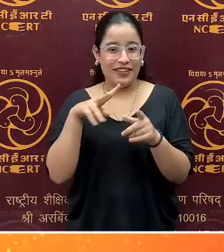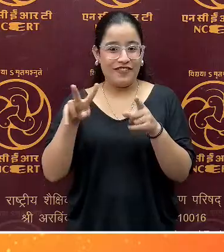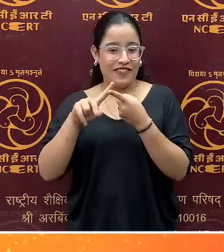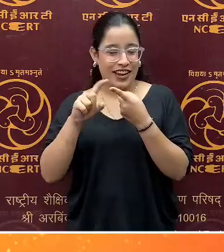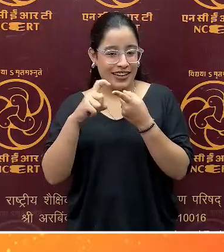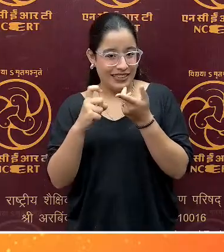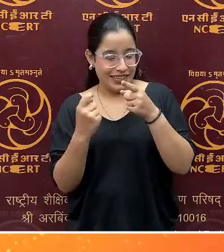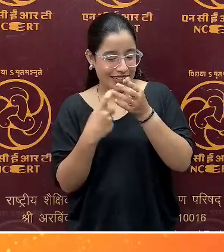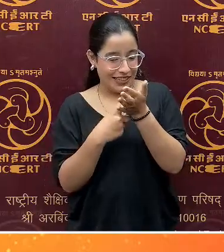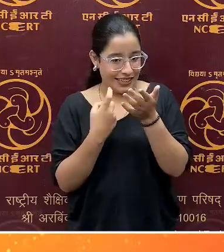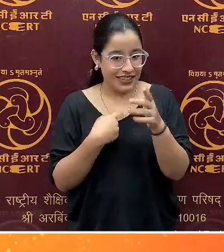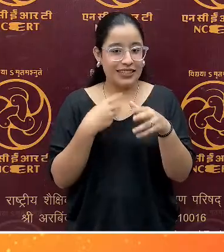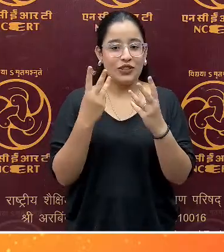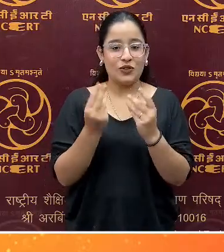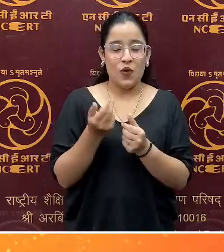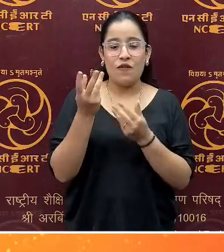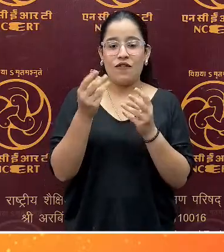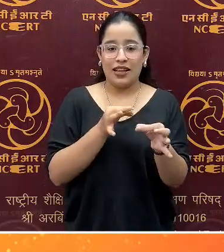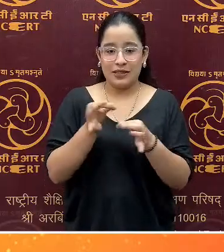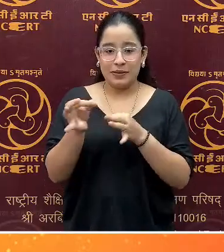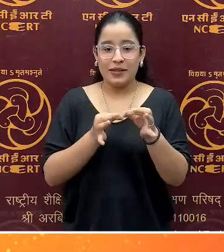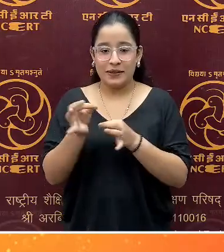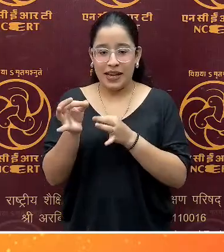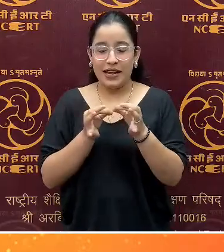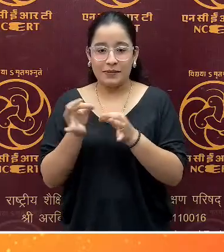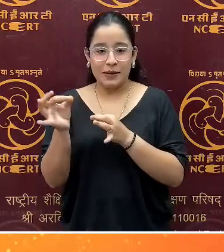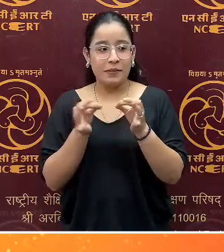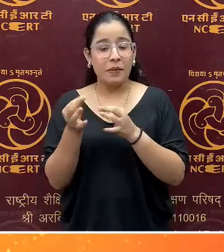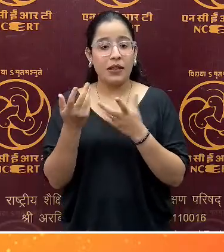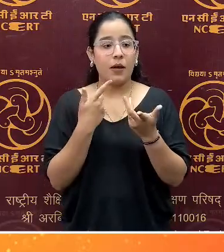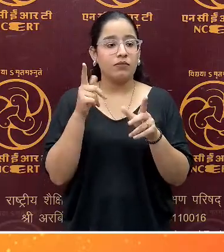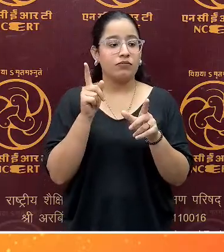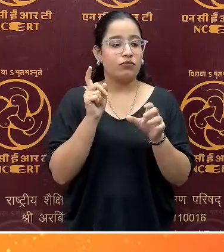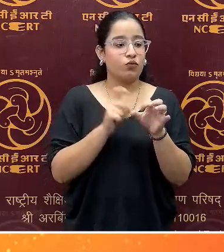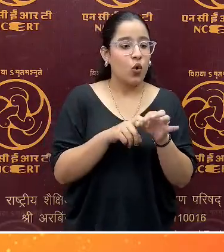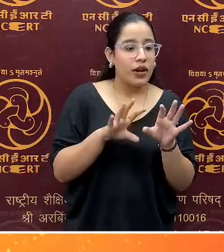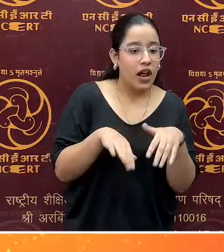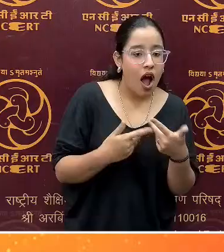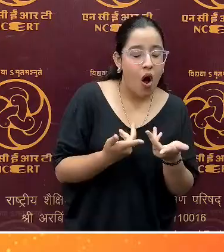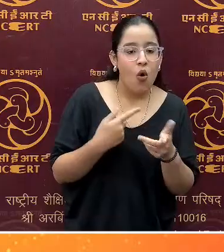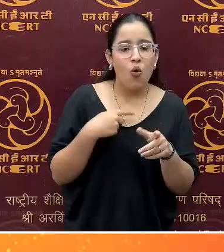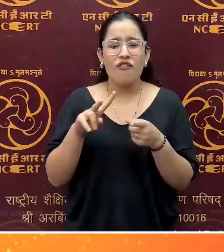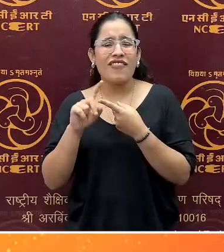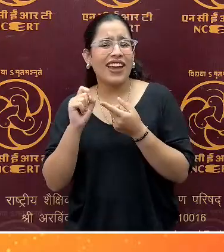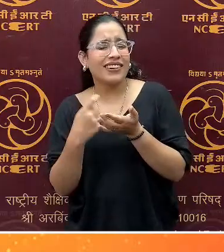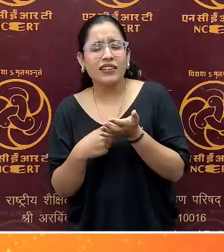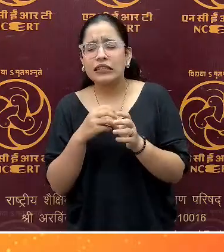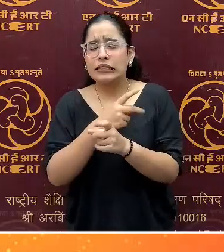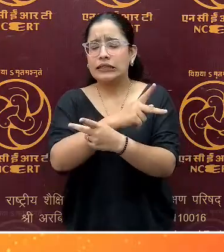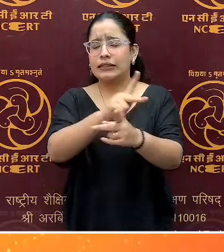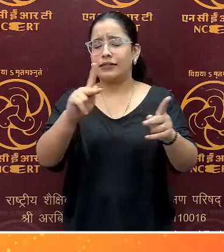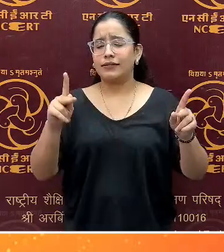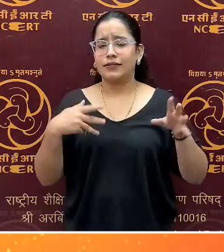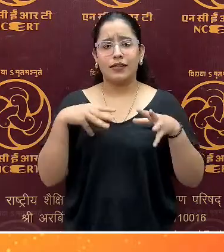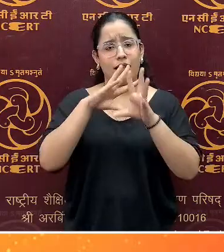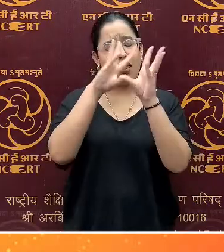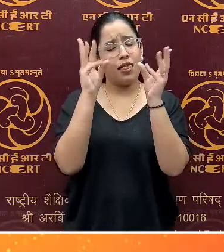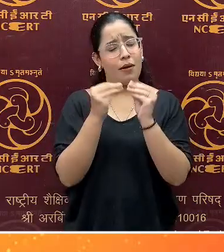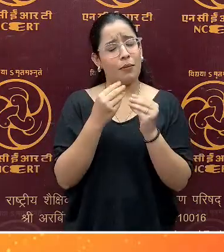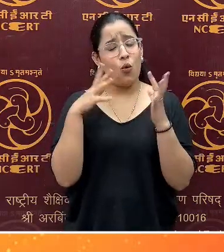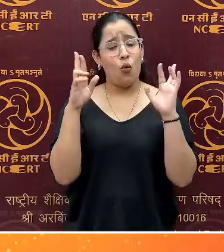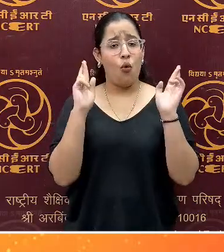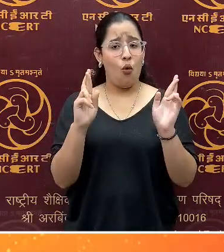सभी टर्मिनोलॉजीज समझाई, जैसे कि को इनिशियल वेक्टर, को प्लेनर वेक्टर, ज़ीरो वेक्टर. आई एम श्योर आप सभी ने वो